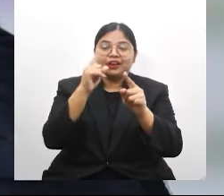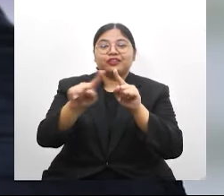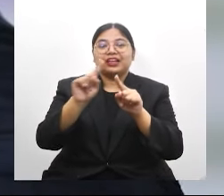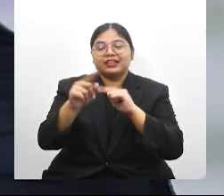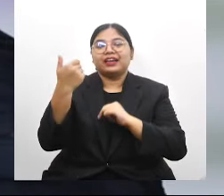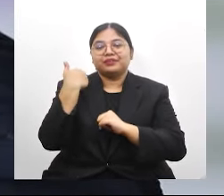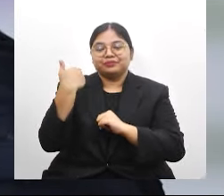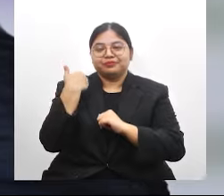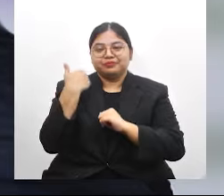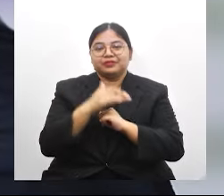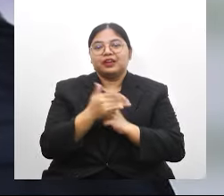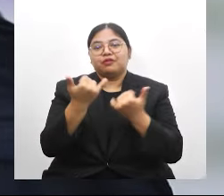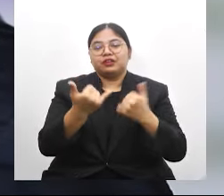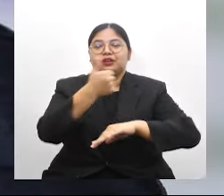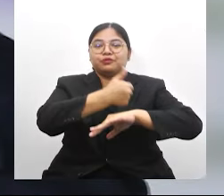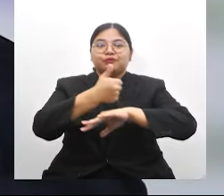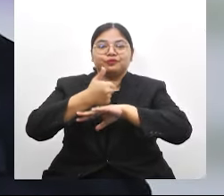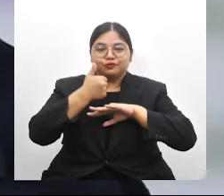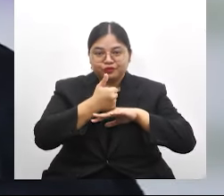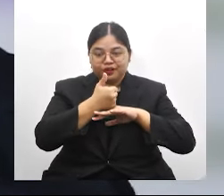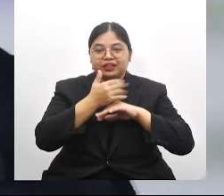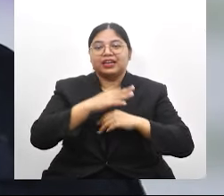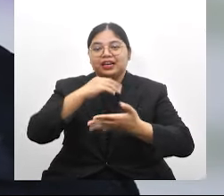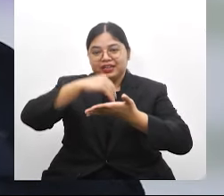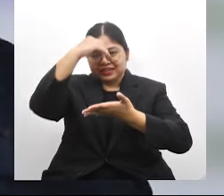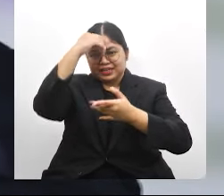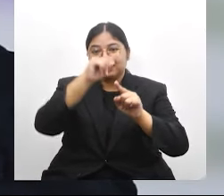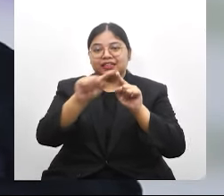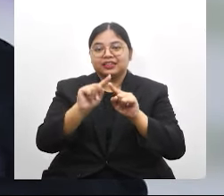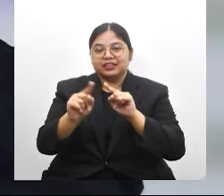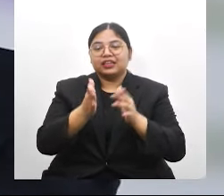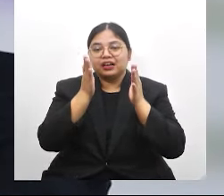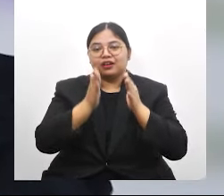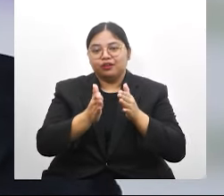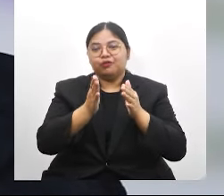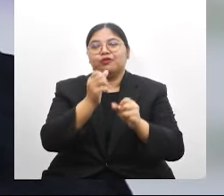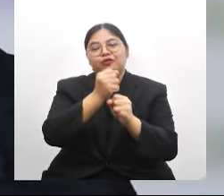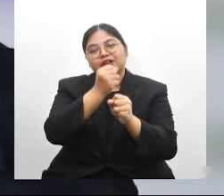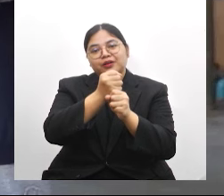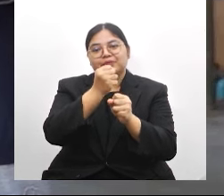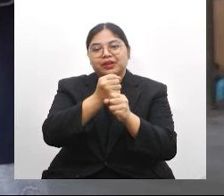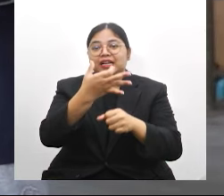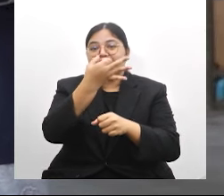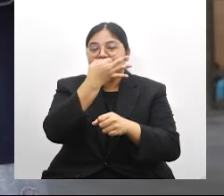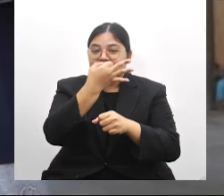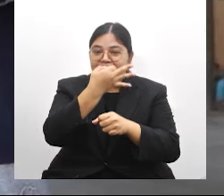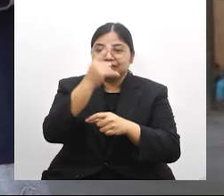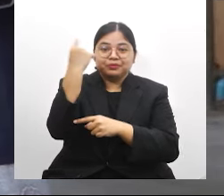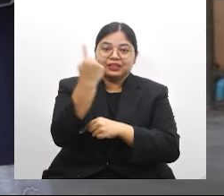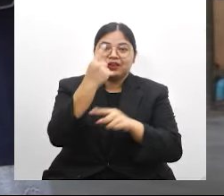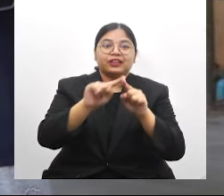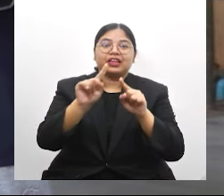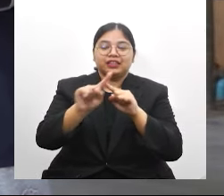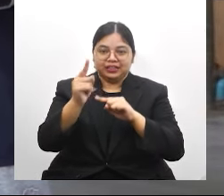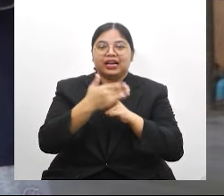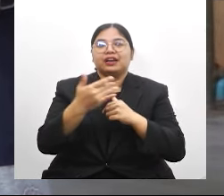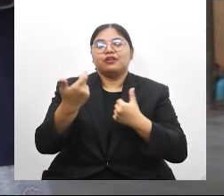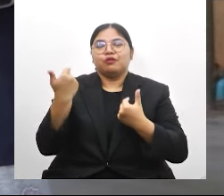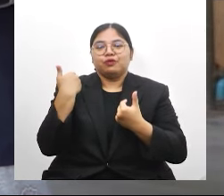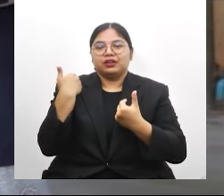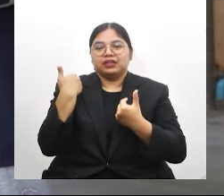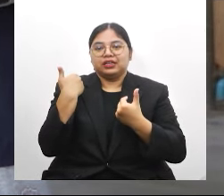กรรมการสถานศึกษาค่ะผู้ประกอบการนเที่ยวและผู้เกี่ยวข้องในส่วนอื่นๆอีกมากมายนะคะโดยวันนี้ค่ะเราได้รับเกียรติจากท่าน